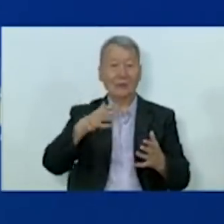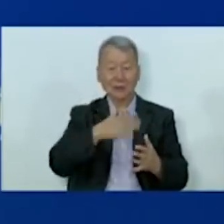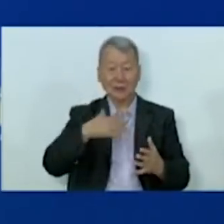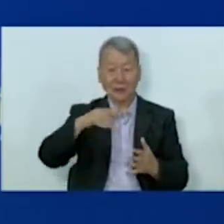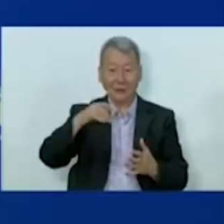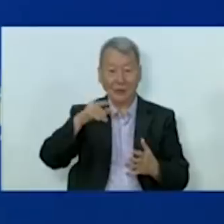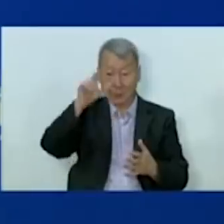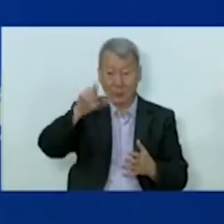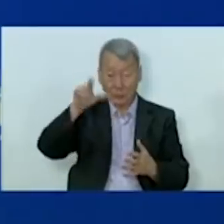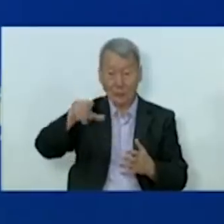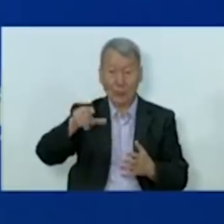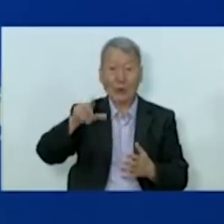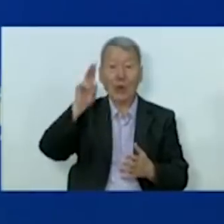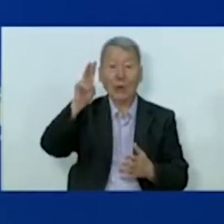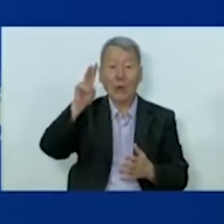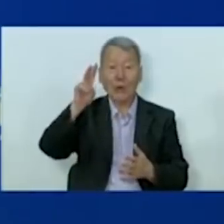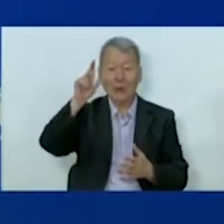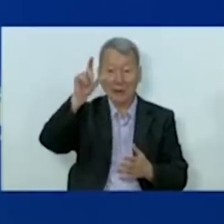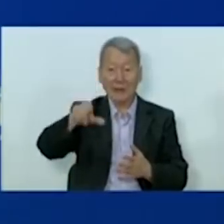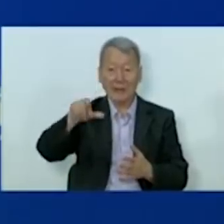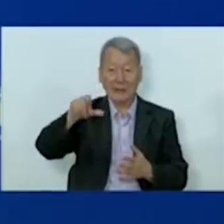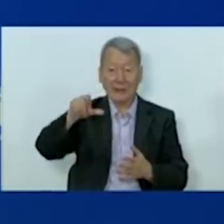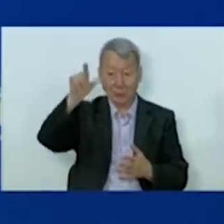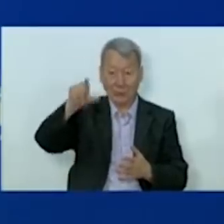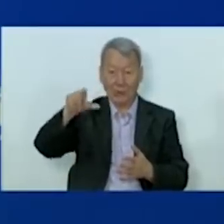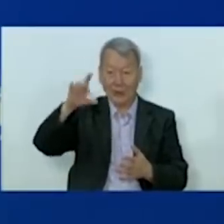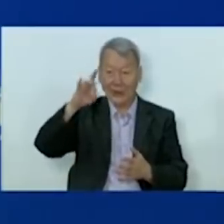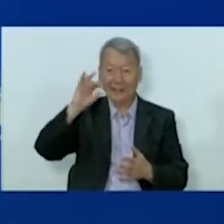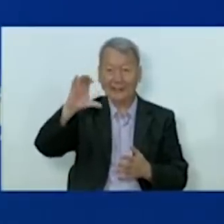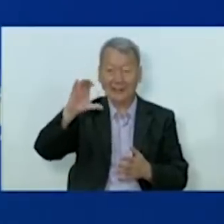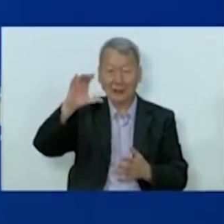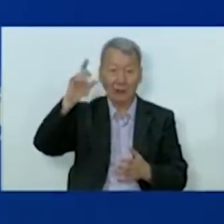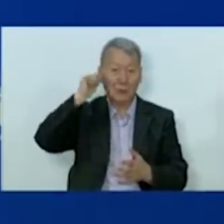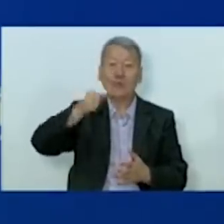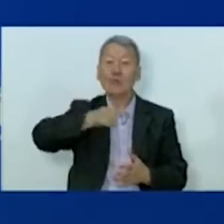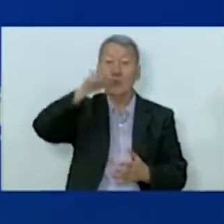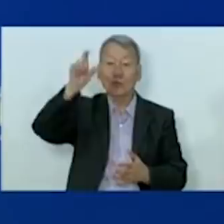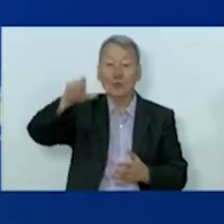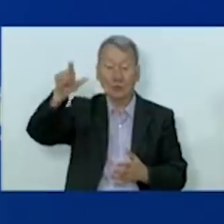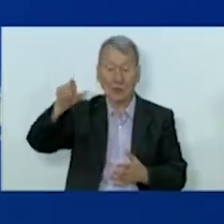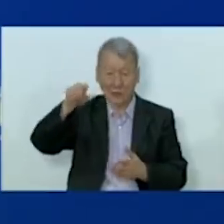чыкпай, дистанттык түрдө врачтан кеңеш алуусу керек. Алдын ала ооруканага жана бейтапканага баруунун